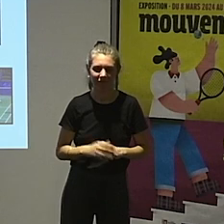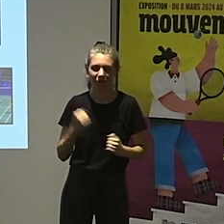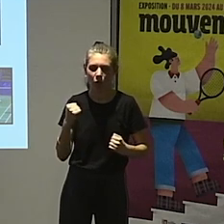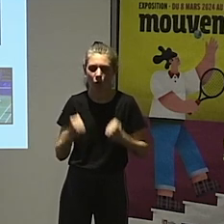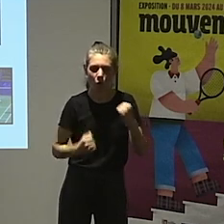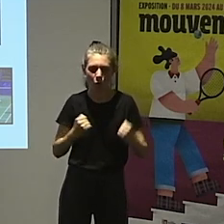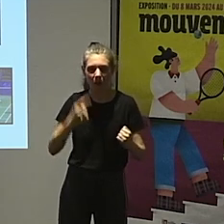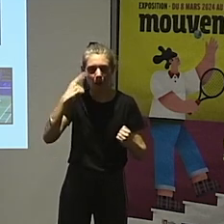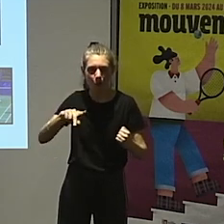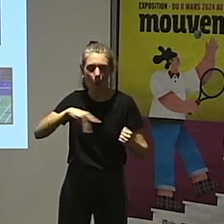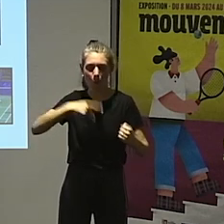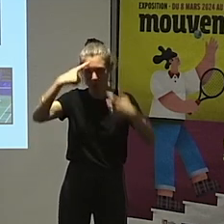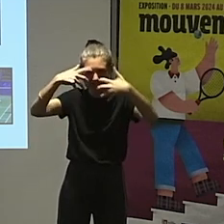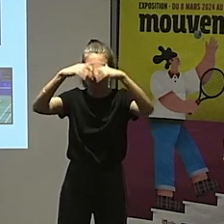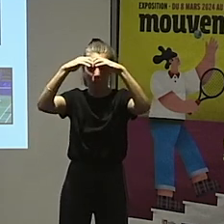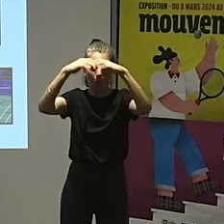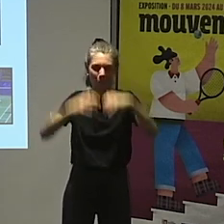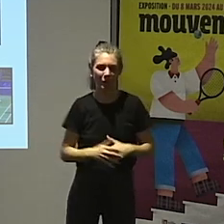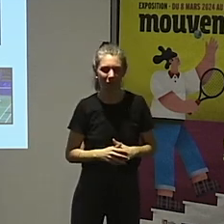Courir pour mon cerveau.